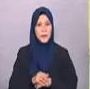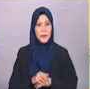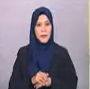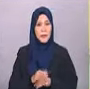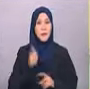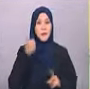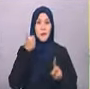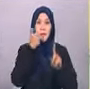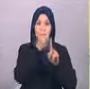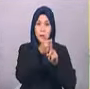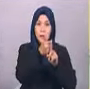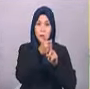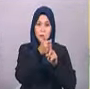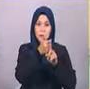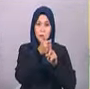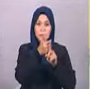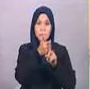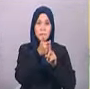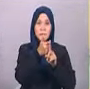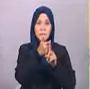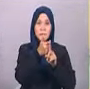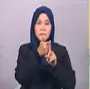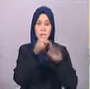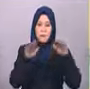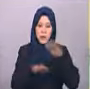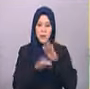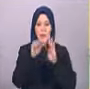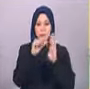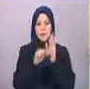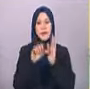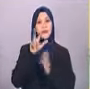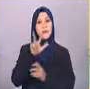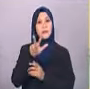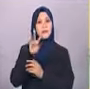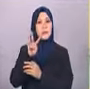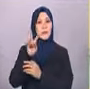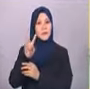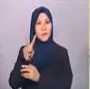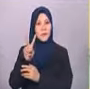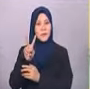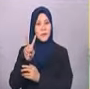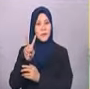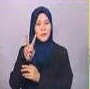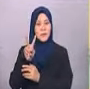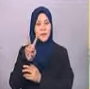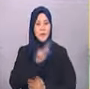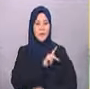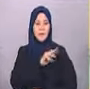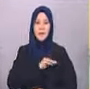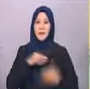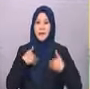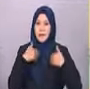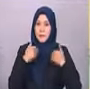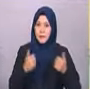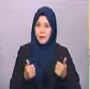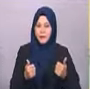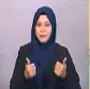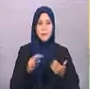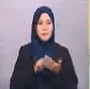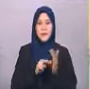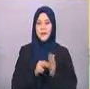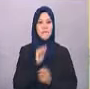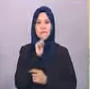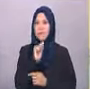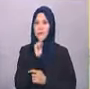perintah ini di bawah akta 342 Kementerian Kesehatan maka ianya bukan